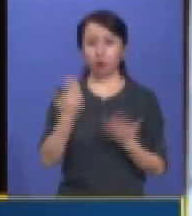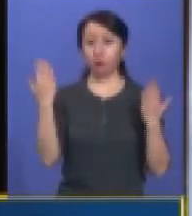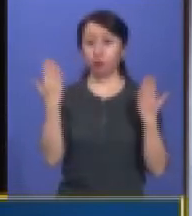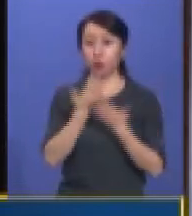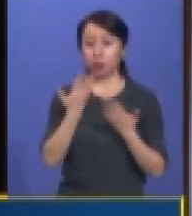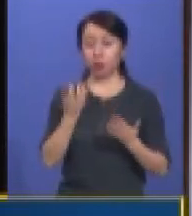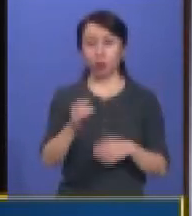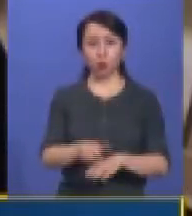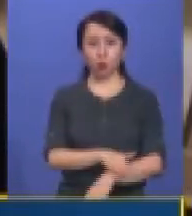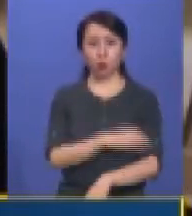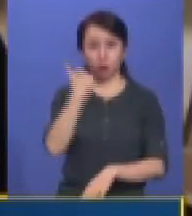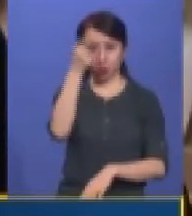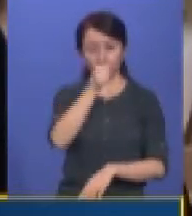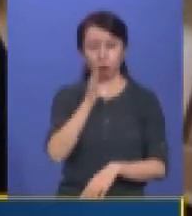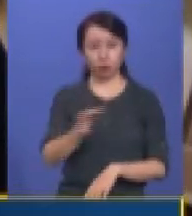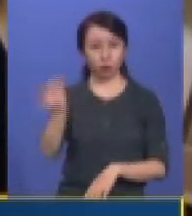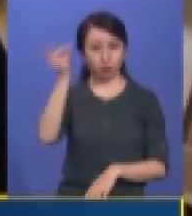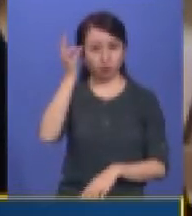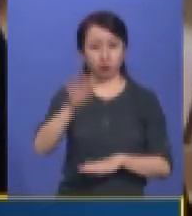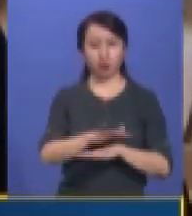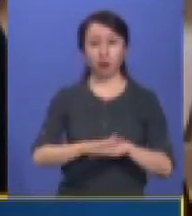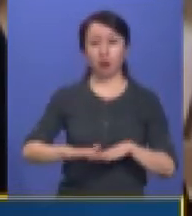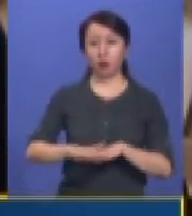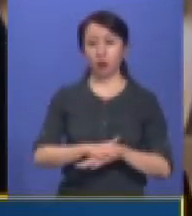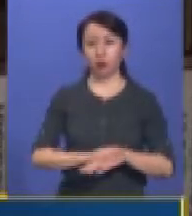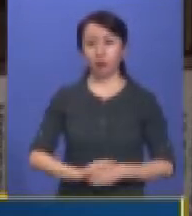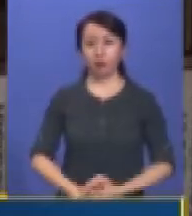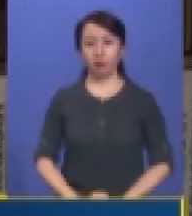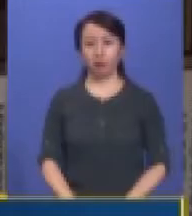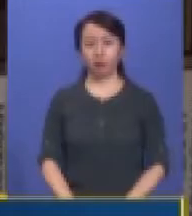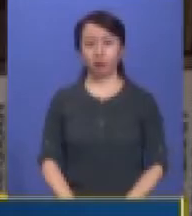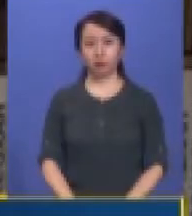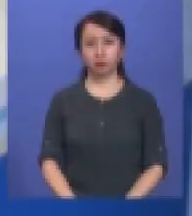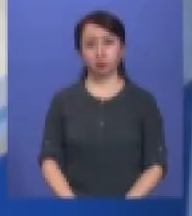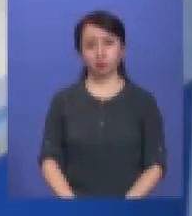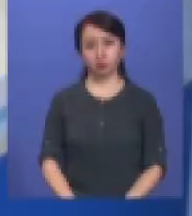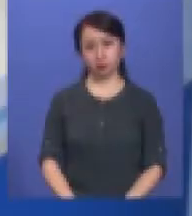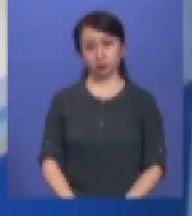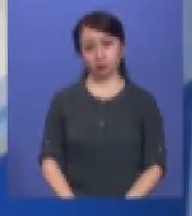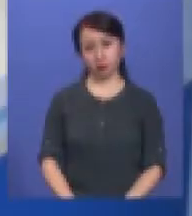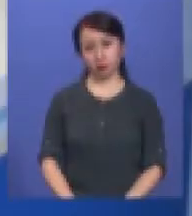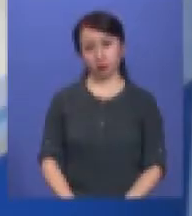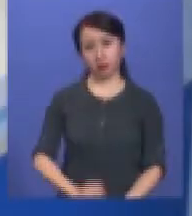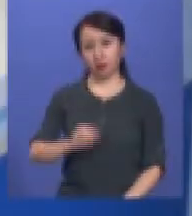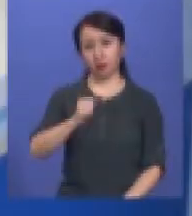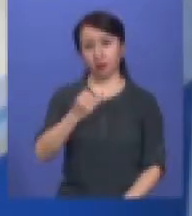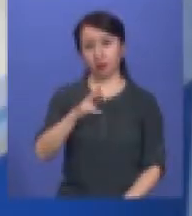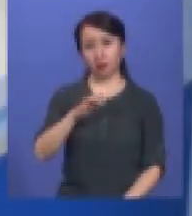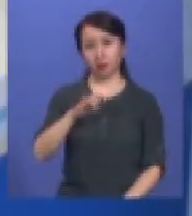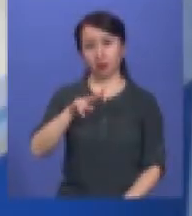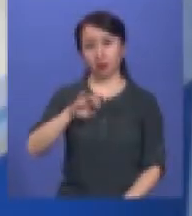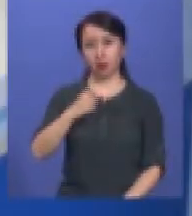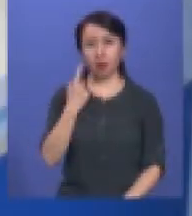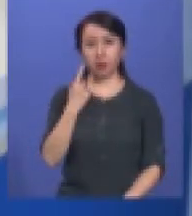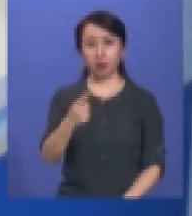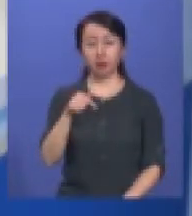И еще долгие годы останутся в памяти народа. Мадина Нуркина, Раймбек Бегужаев, служба новостей. Андрей и Ирина Меркель